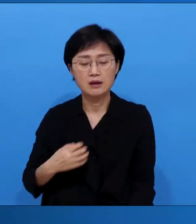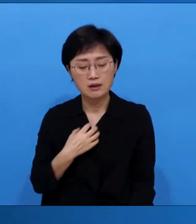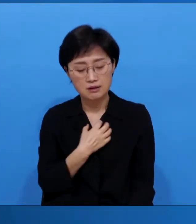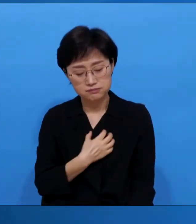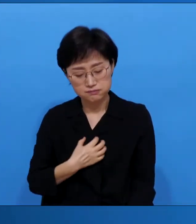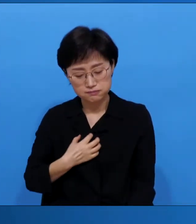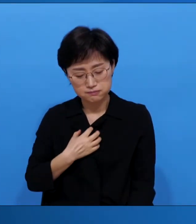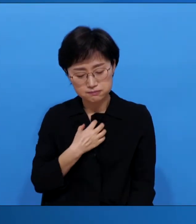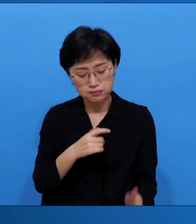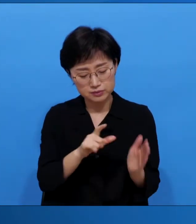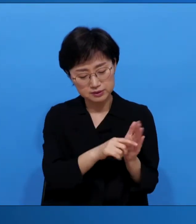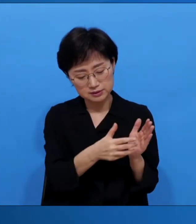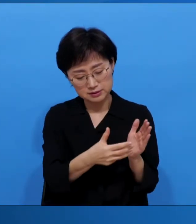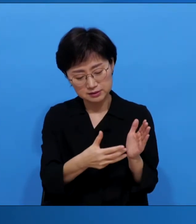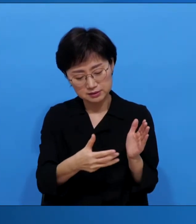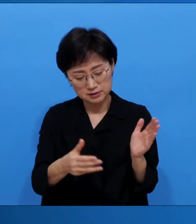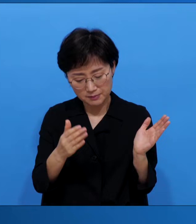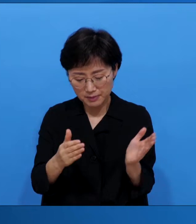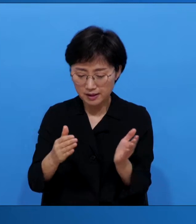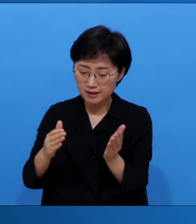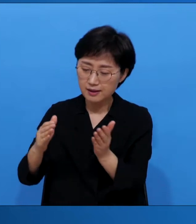괴로운 시절